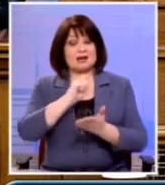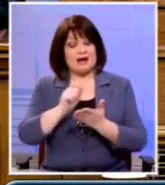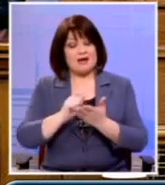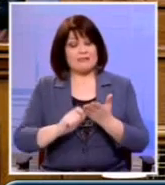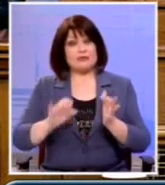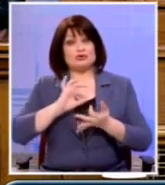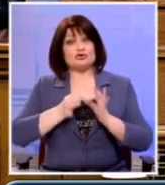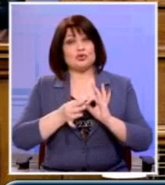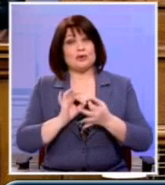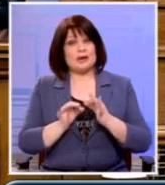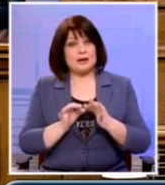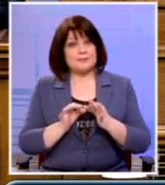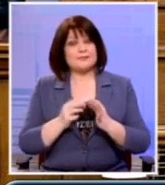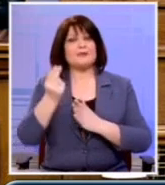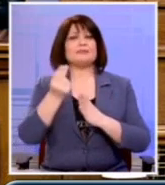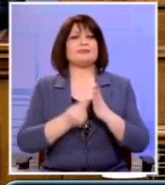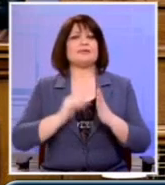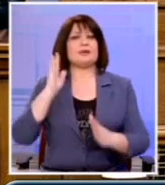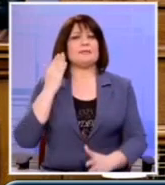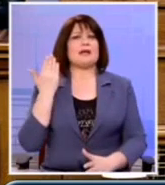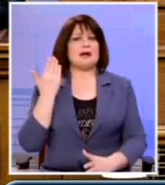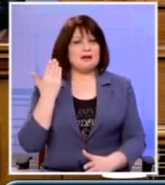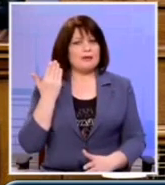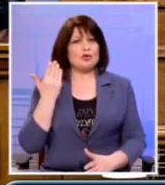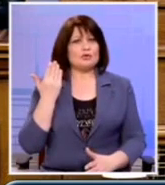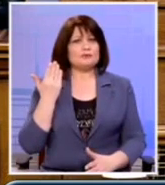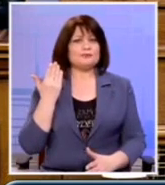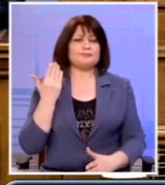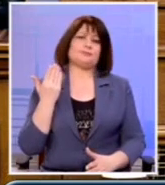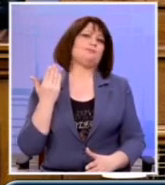επειδή πολλές φορές στο παρελθόν που έχουμε γραφεί και